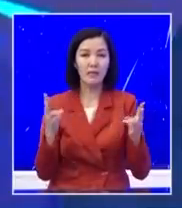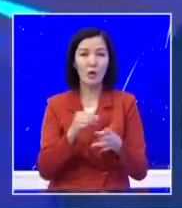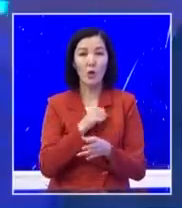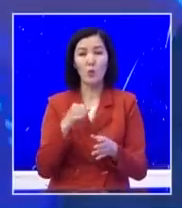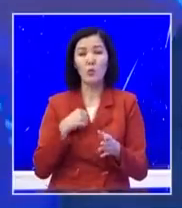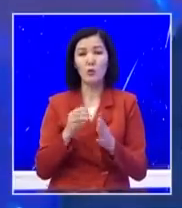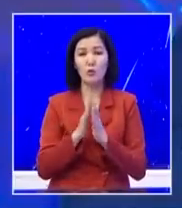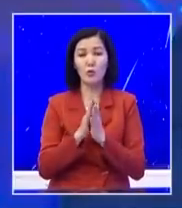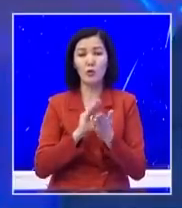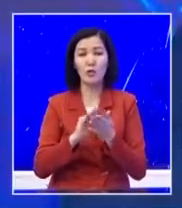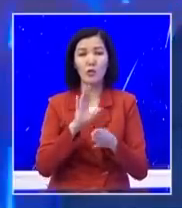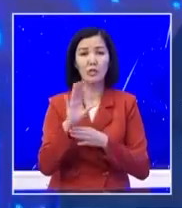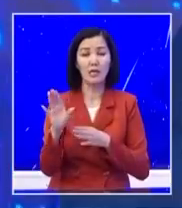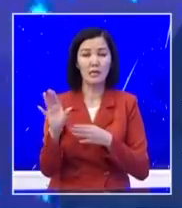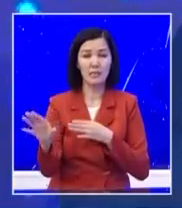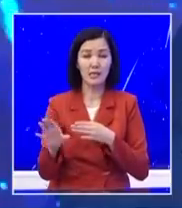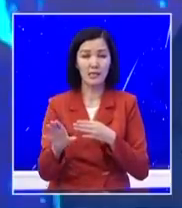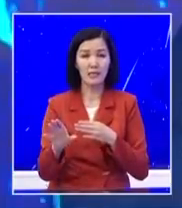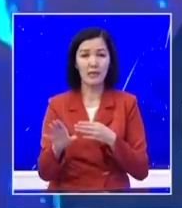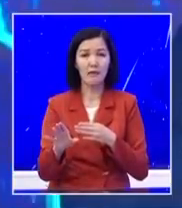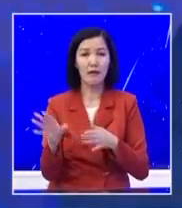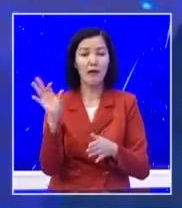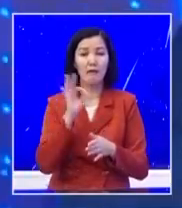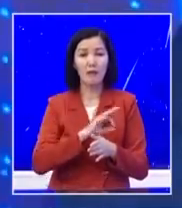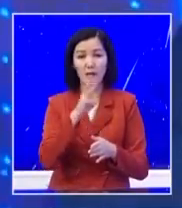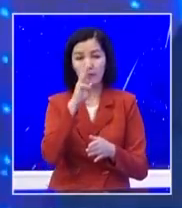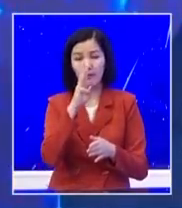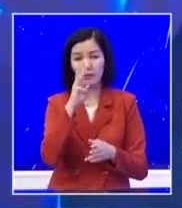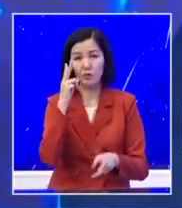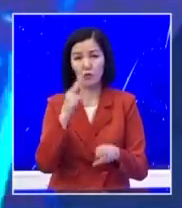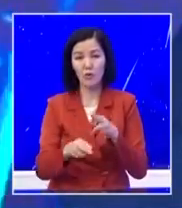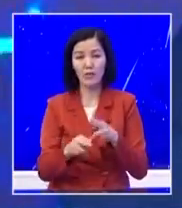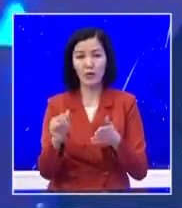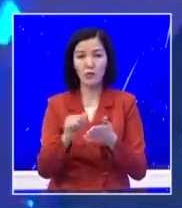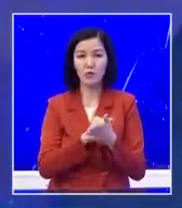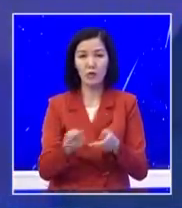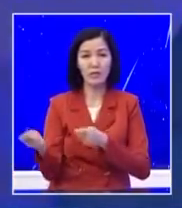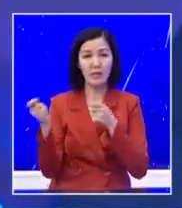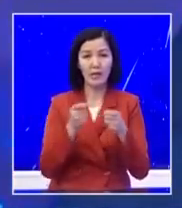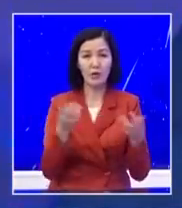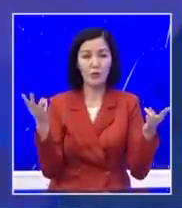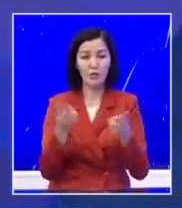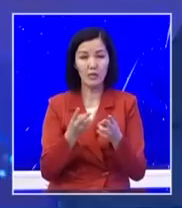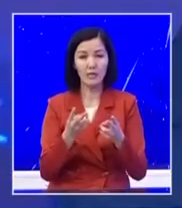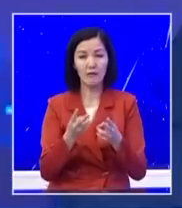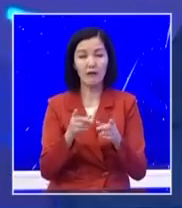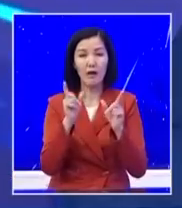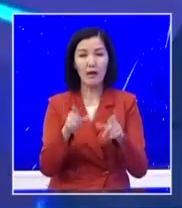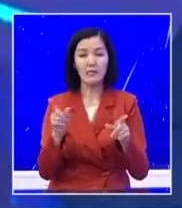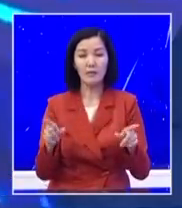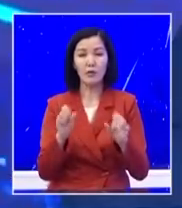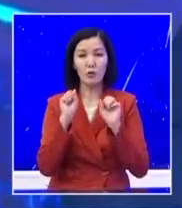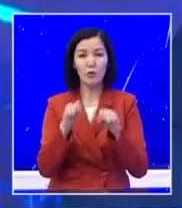өтініш беретіндер салық декларациясымен табысын жоғалтқанын растайтын құжаттарын әкелуі керек. Азаматтық құқықтық